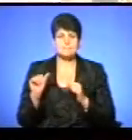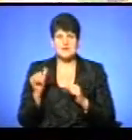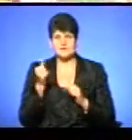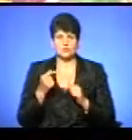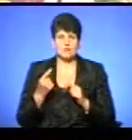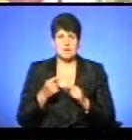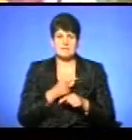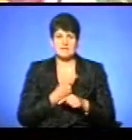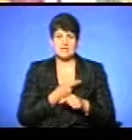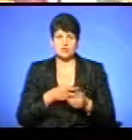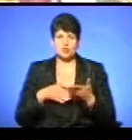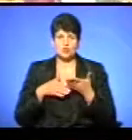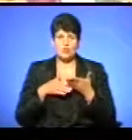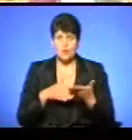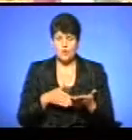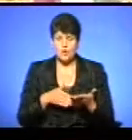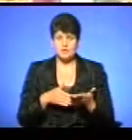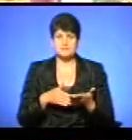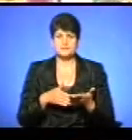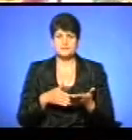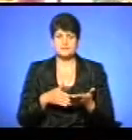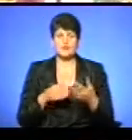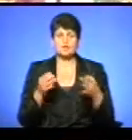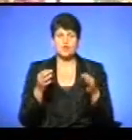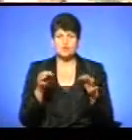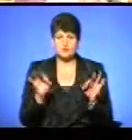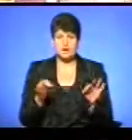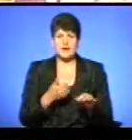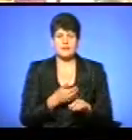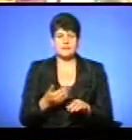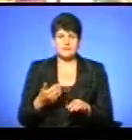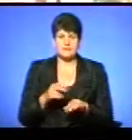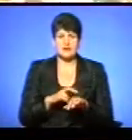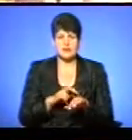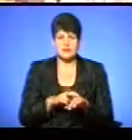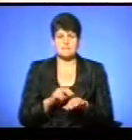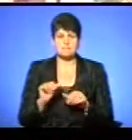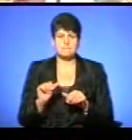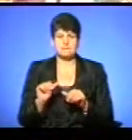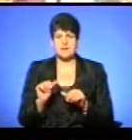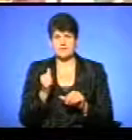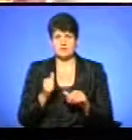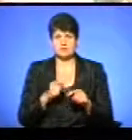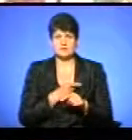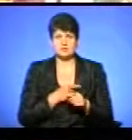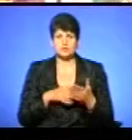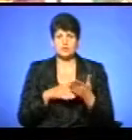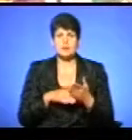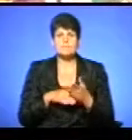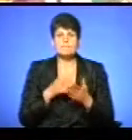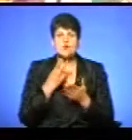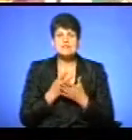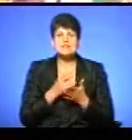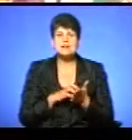медичної допомоги і дозволяє нам, лікарям первинної медичної допомоги, чітко показати